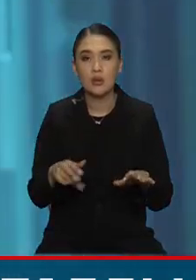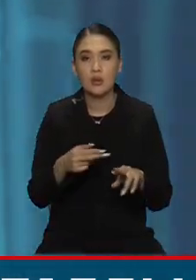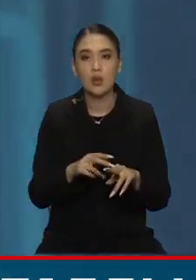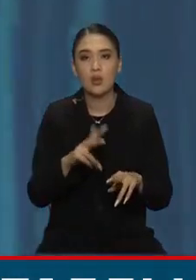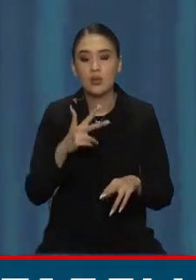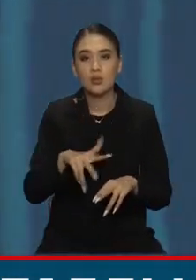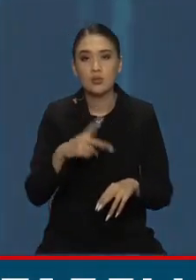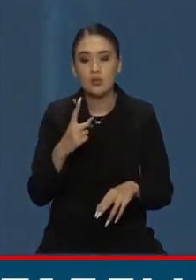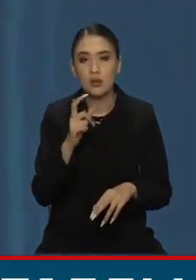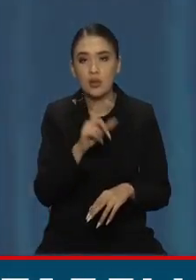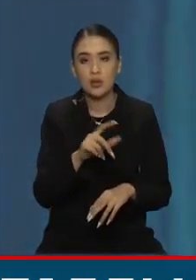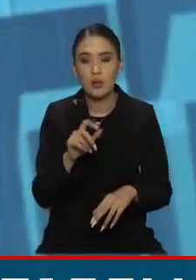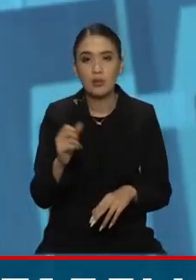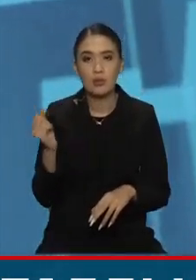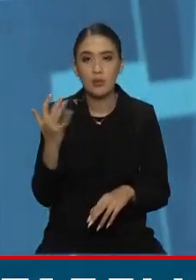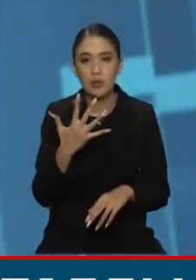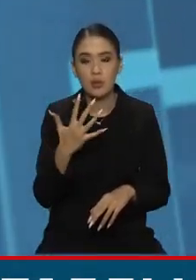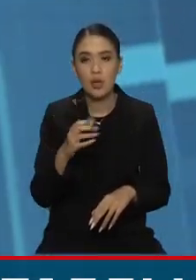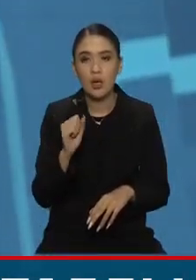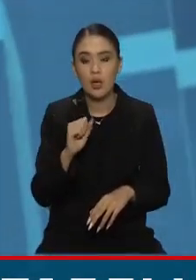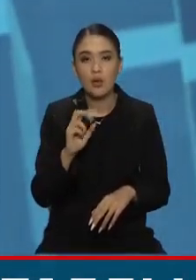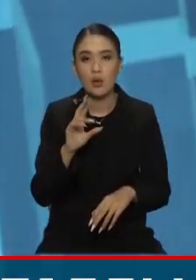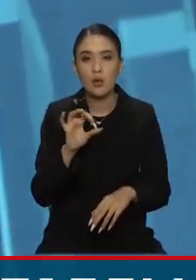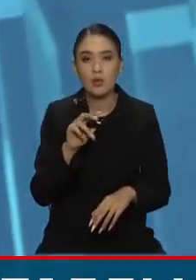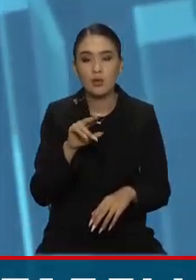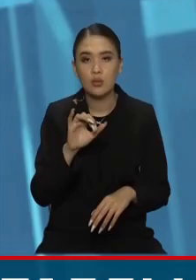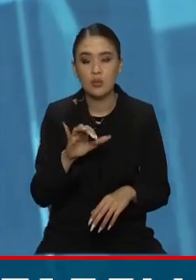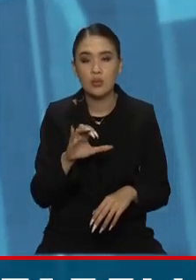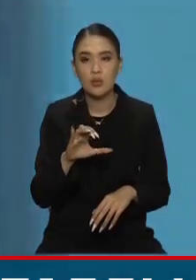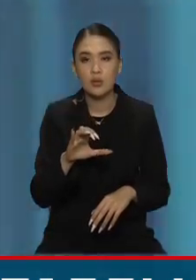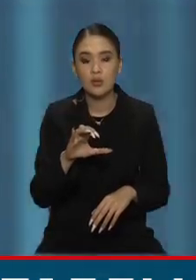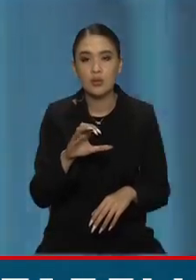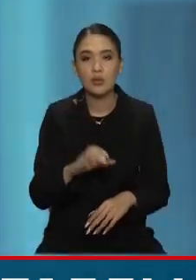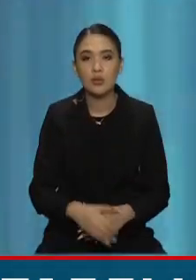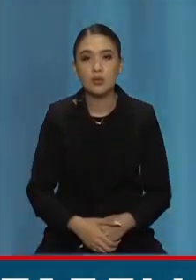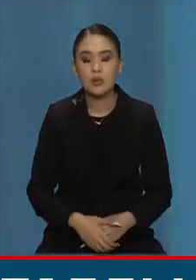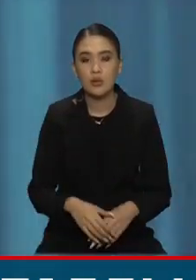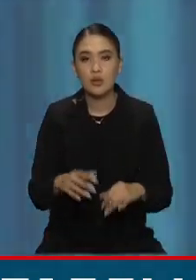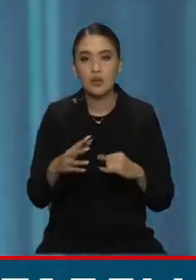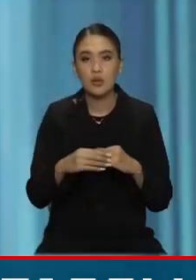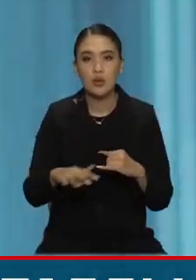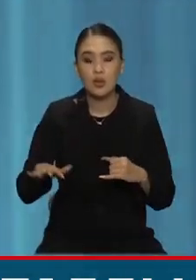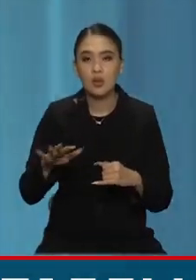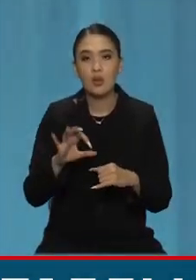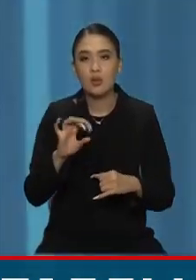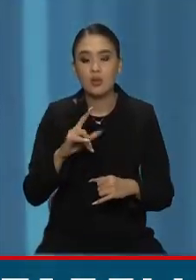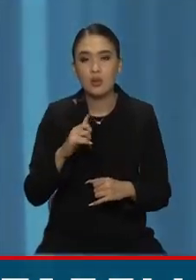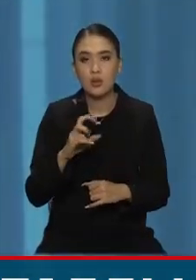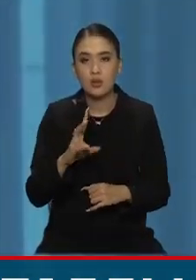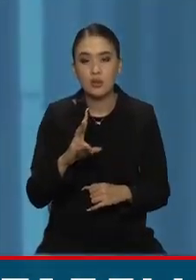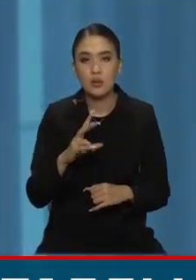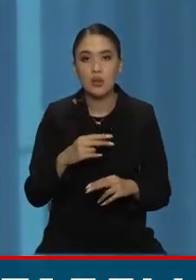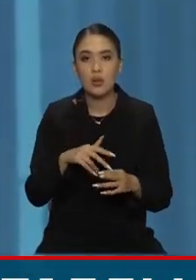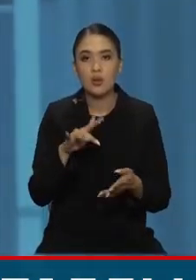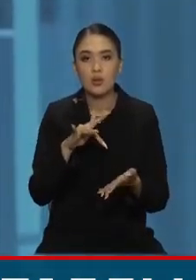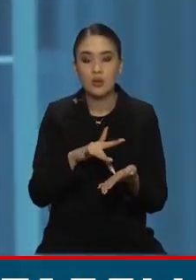31 адам. Бесеуі А корпусының лауазымдарында істейді, жергілікті мемлекеттік органдарда,